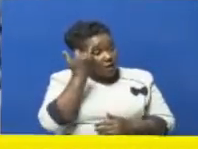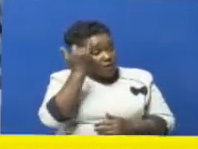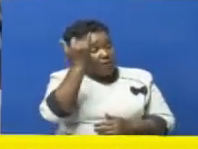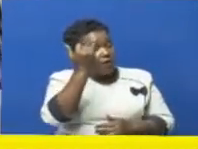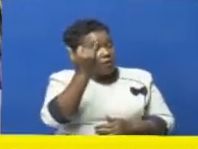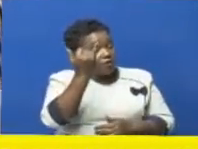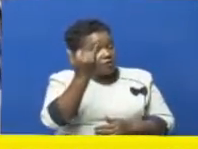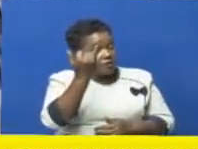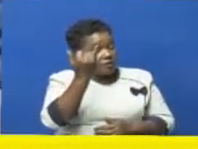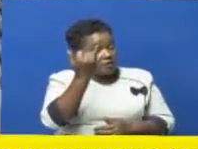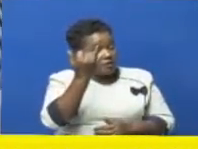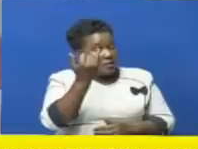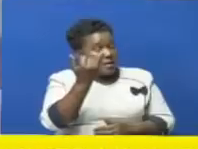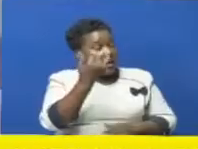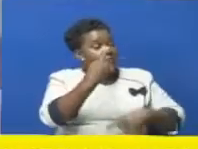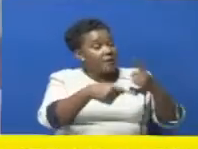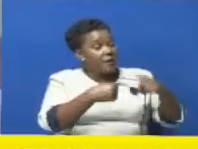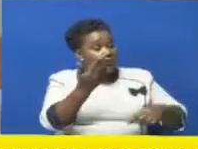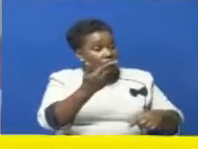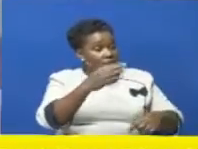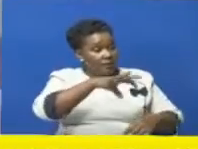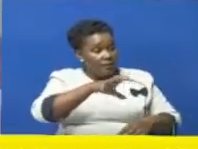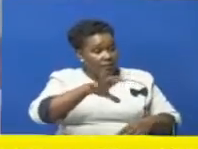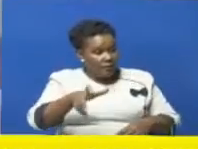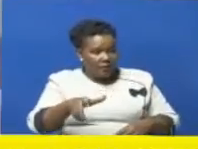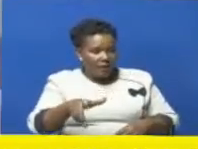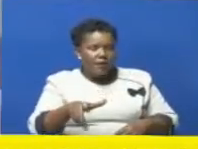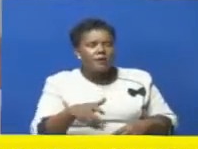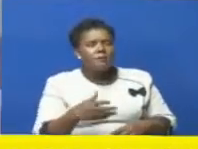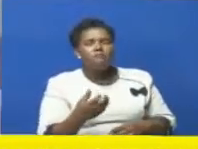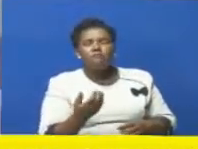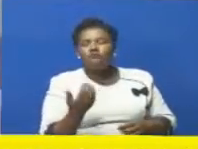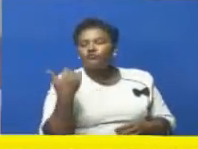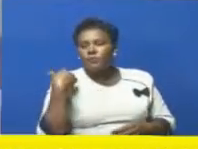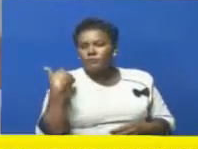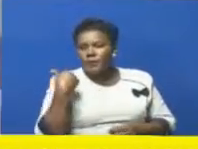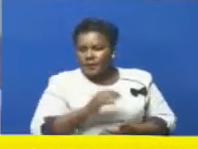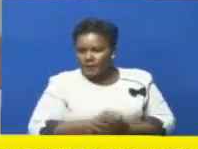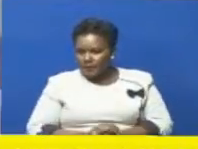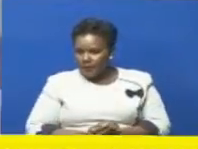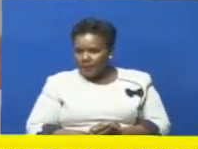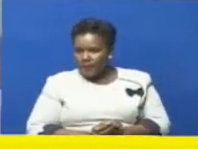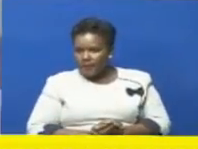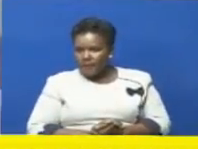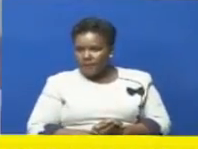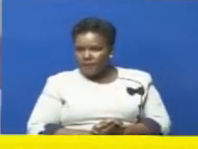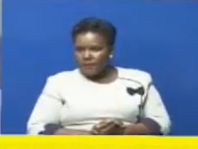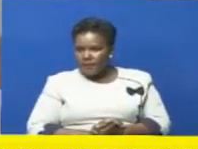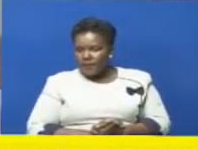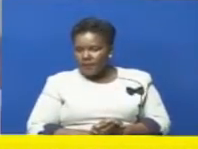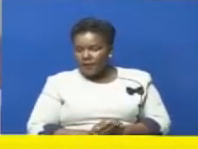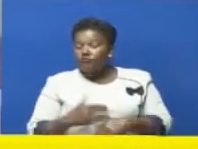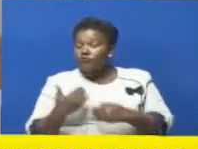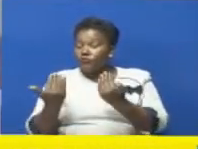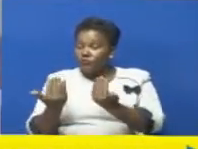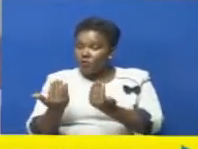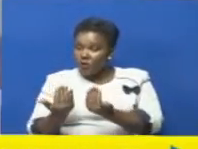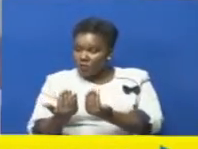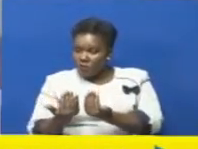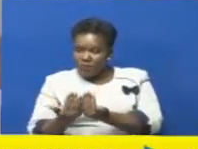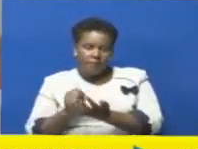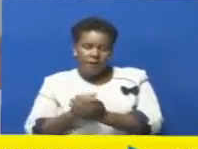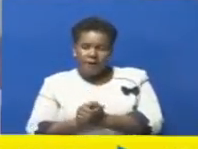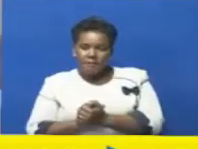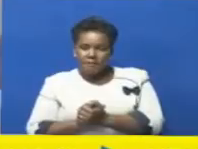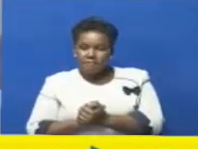katika mkoa wote, tuchukue jukumu la kushajihisha sana hawa watu wenye ulemavu